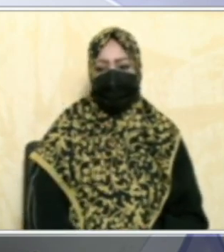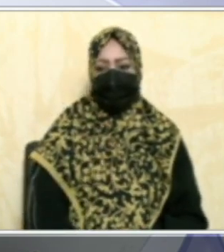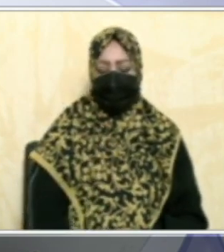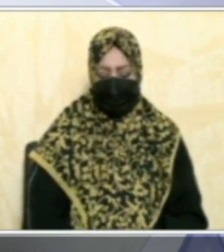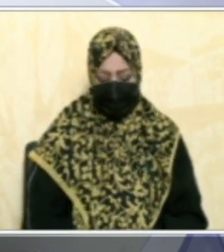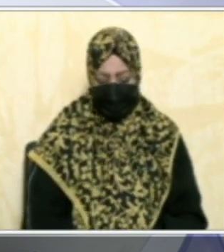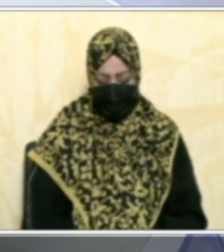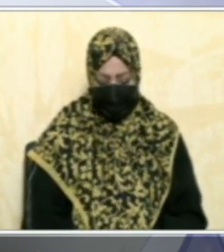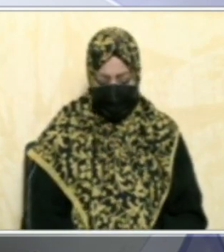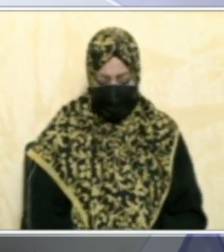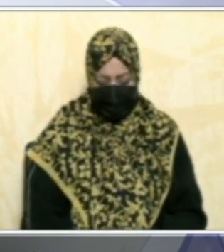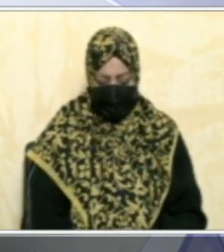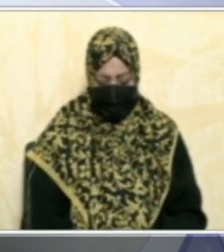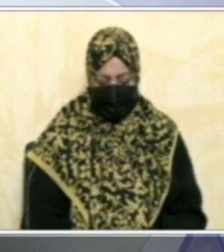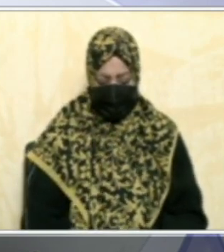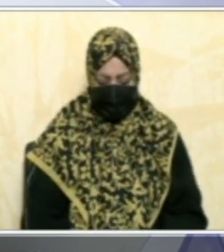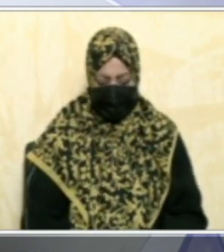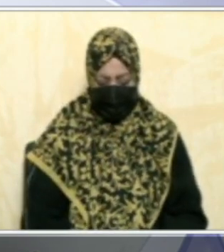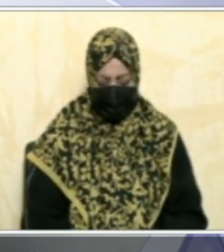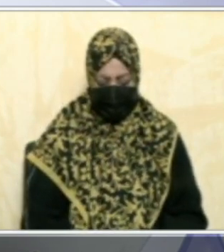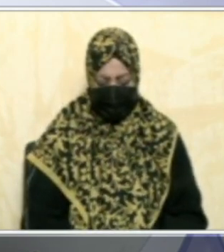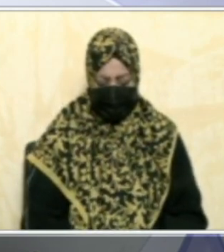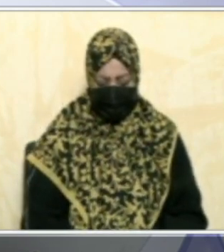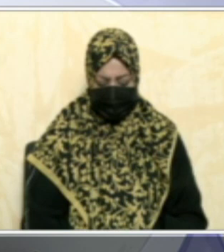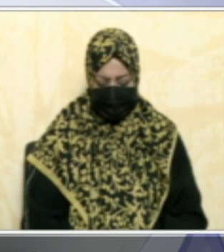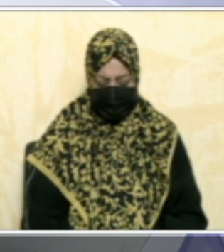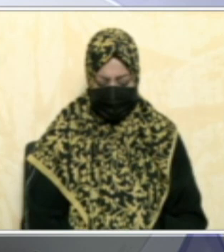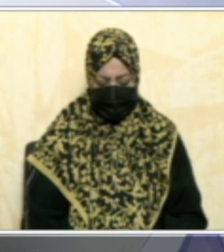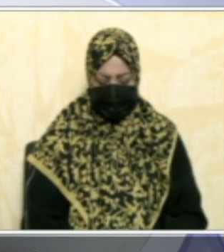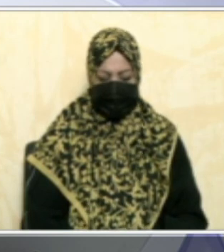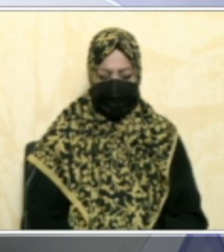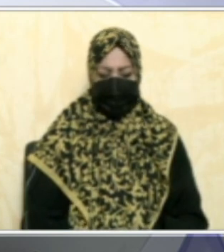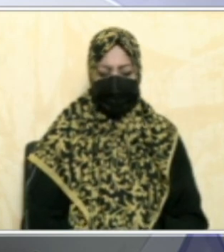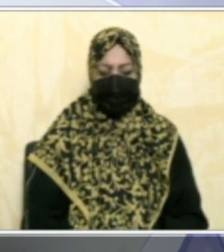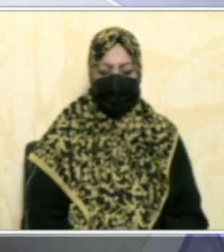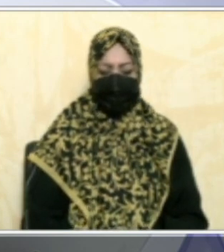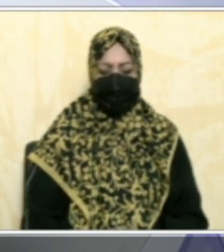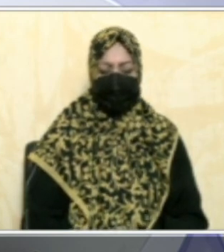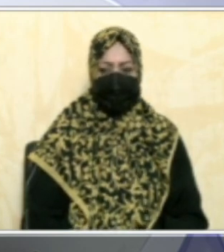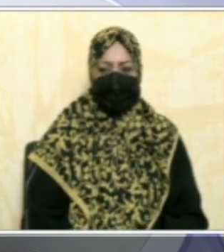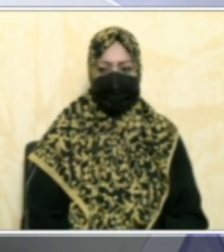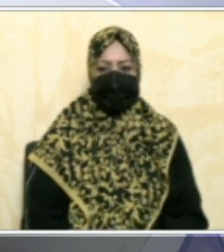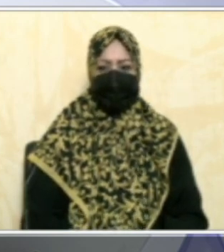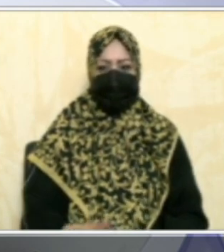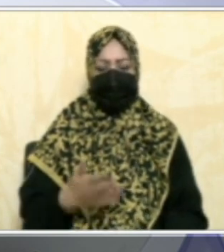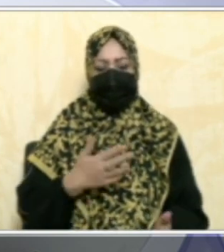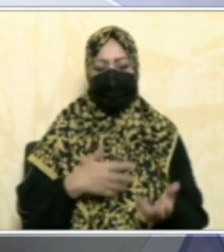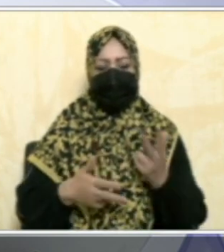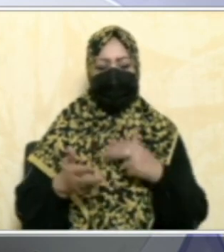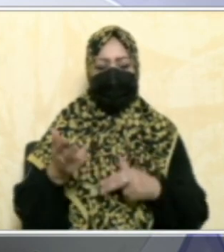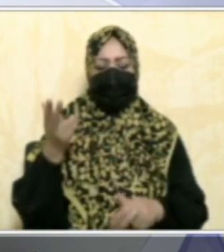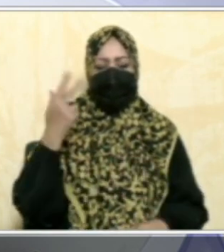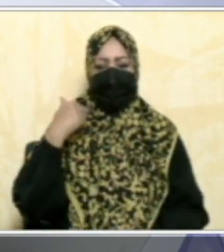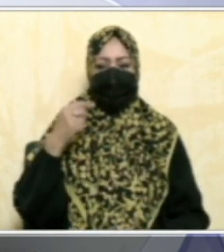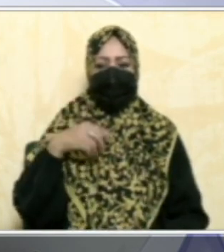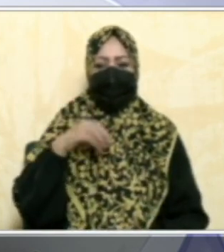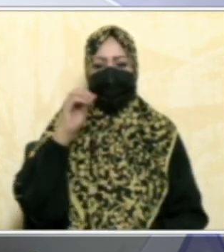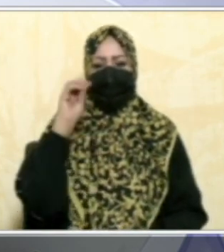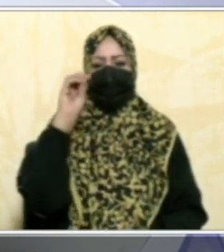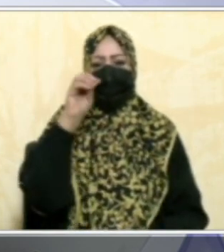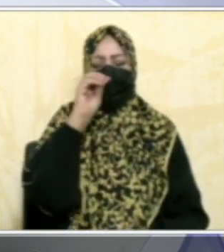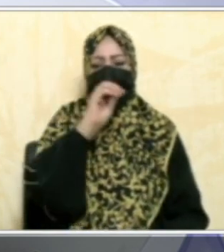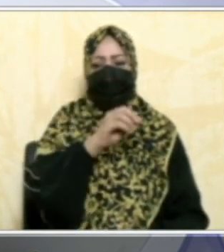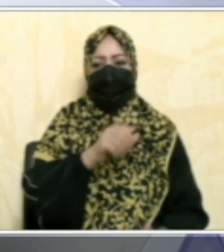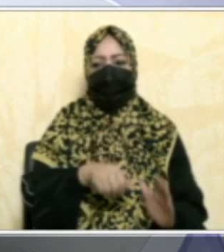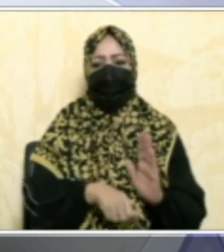هو لعلنا يعني كان من المفترض أن نبدأ بهذا الأمر الحقيقة، وجزى